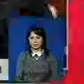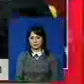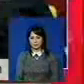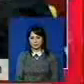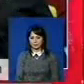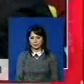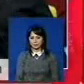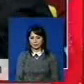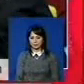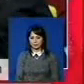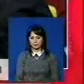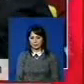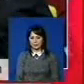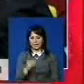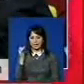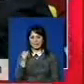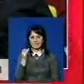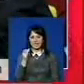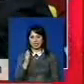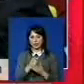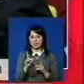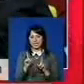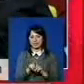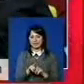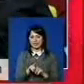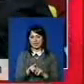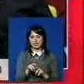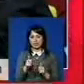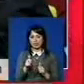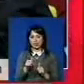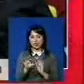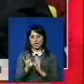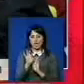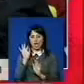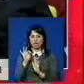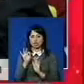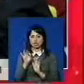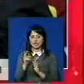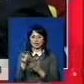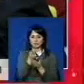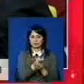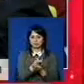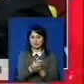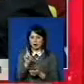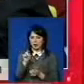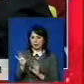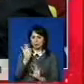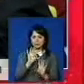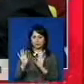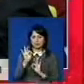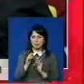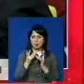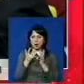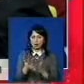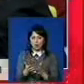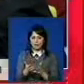ქალბატონო ქეთევან, საინტერესო არის ასევე მიმართულება, როგორ შეირჩევიან ჰოსპისის ბენეფიციარები. მოთხოვნა